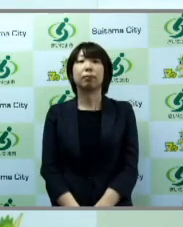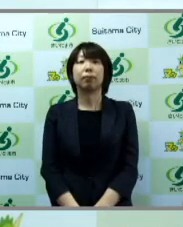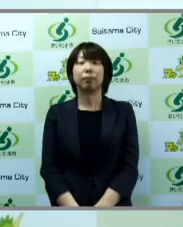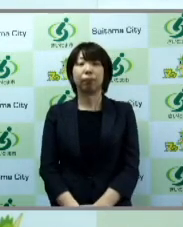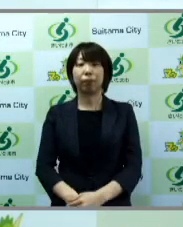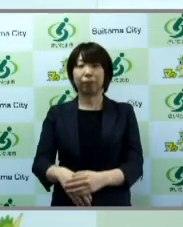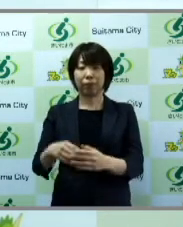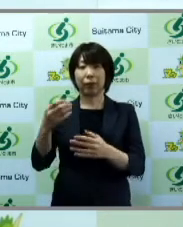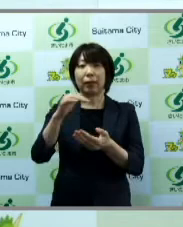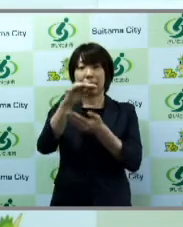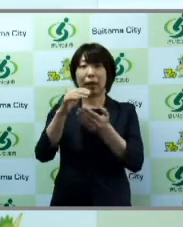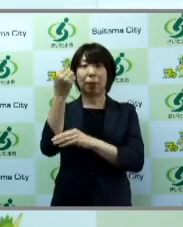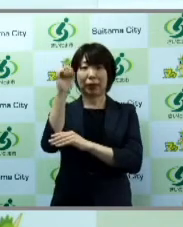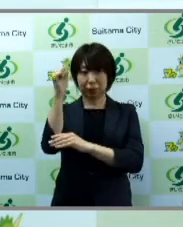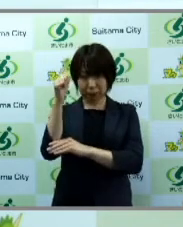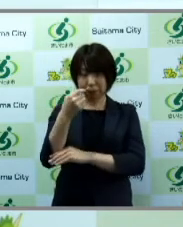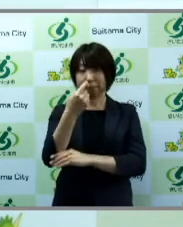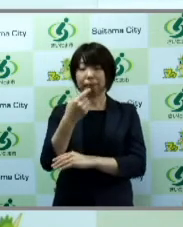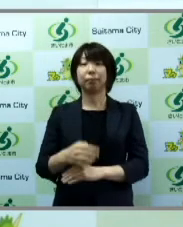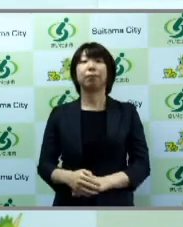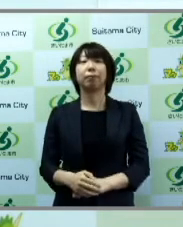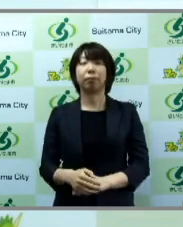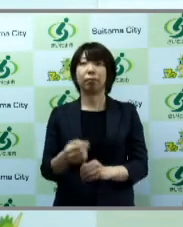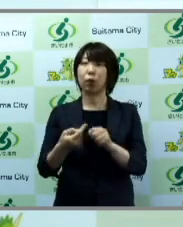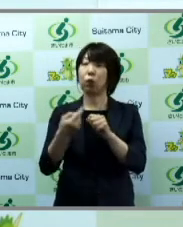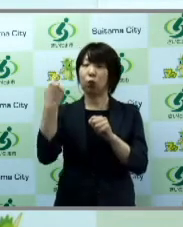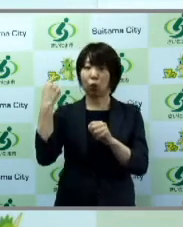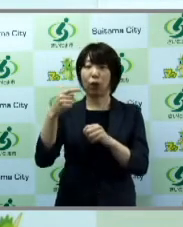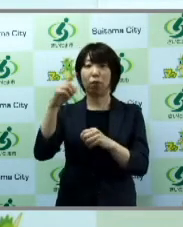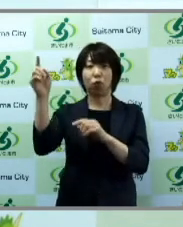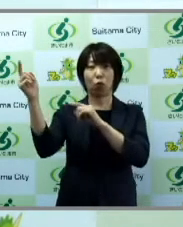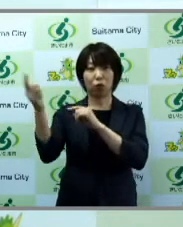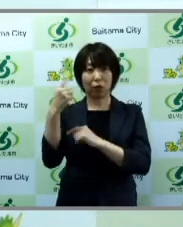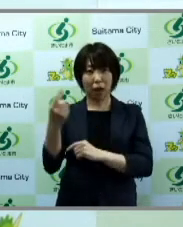埼玉新聞です。去年の台風19号の時にですね、